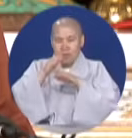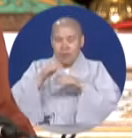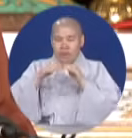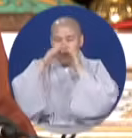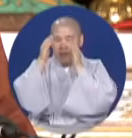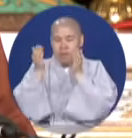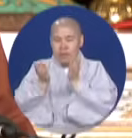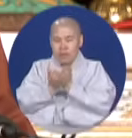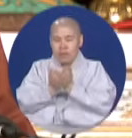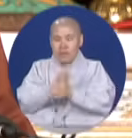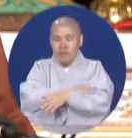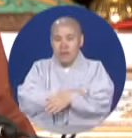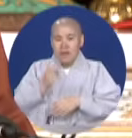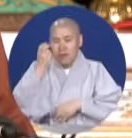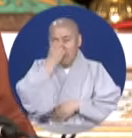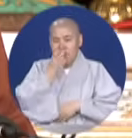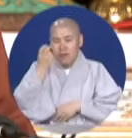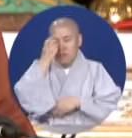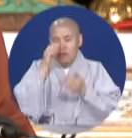잘 살펴가지고